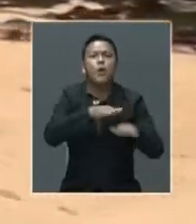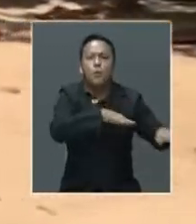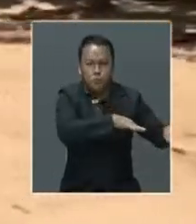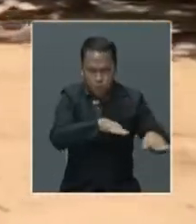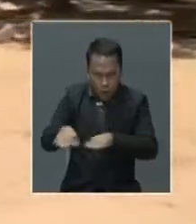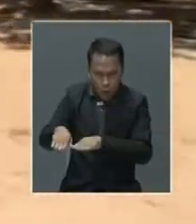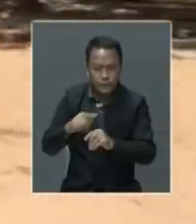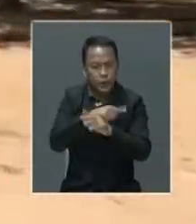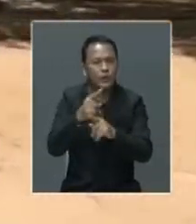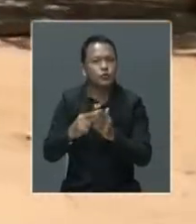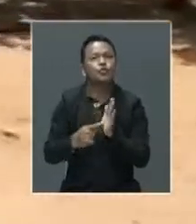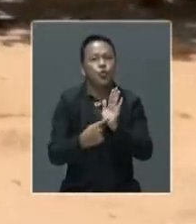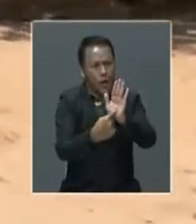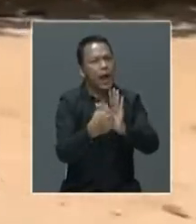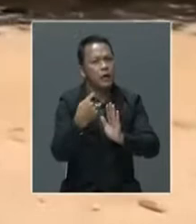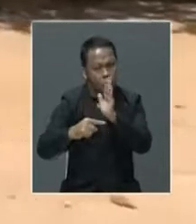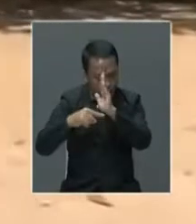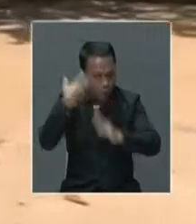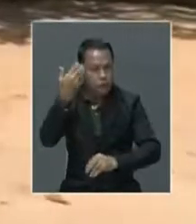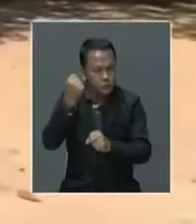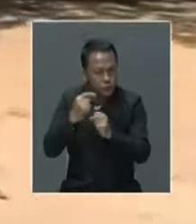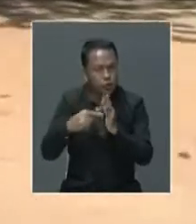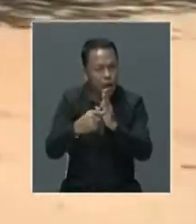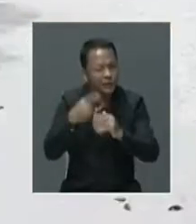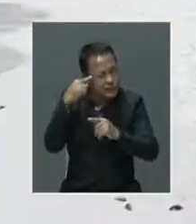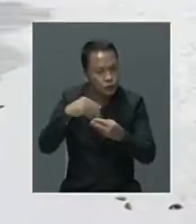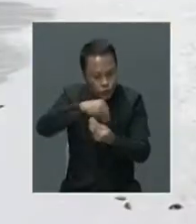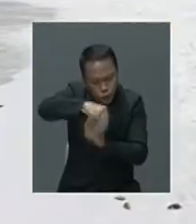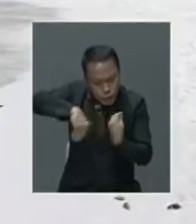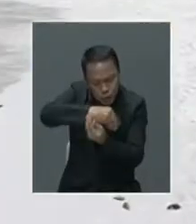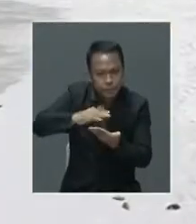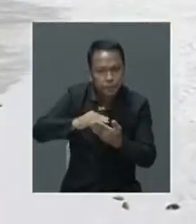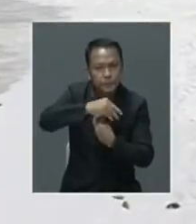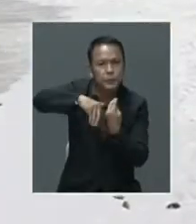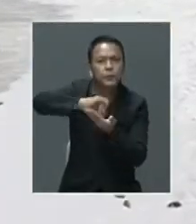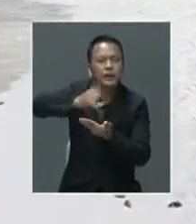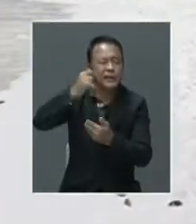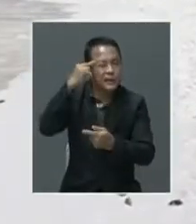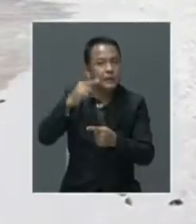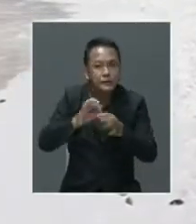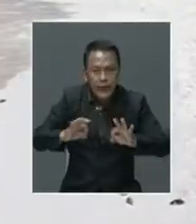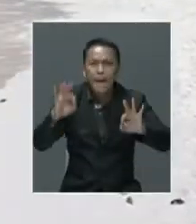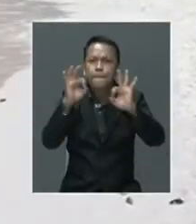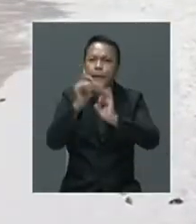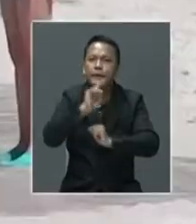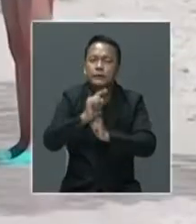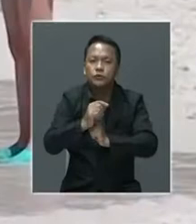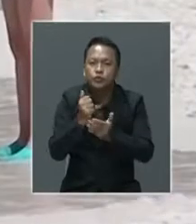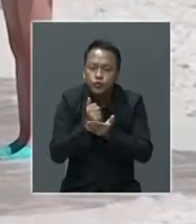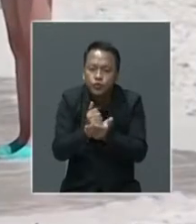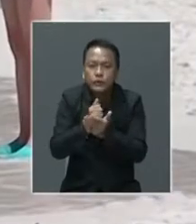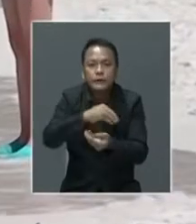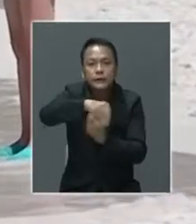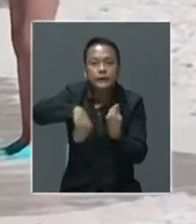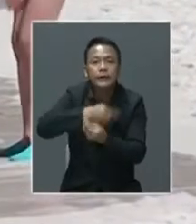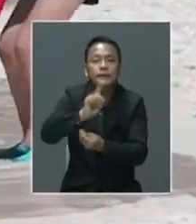เป็นจังหวัดที่นำร่องได้เลยแล้วก็จะเป็นการกระตุ้นเศรษฐกิจของประเทศถามว่าหลักๆเนี่ยนะคะจะกระตุ้นอย่างไรนะคะเดี๋ย